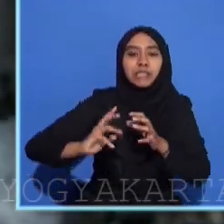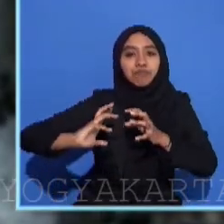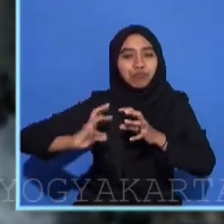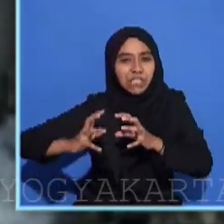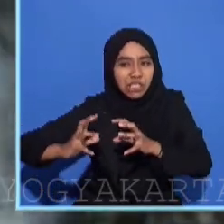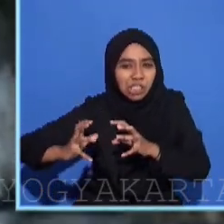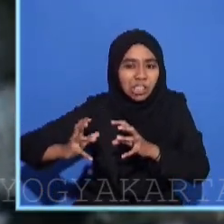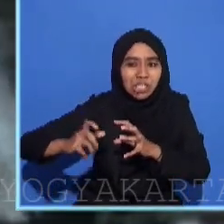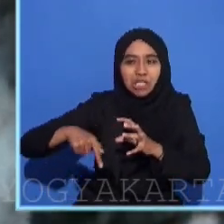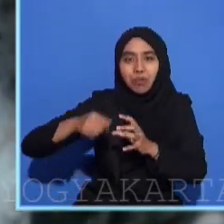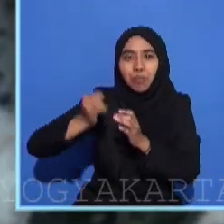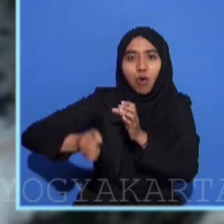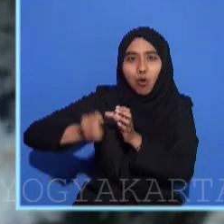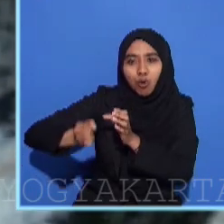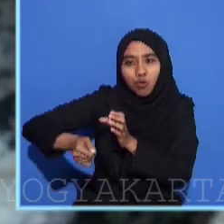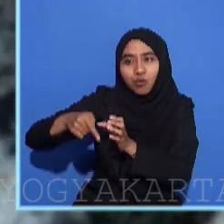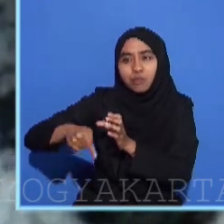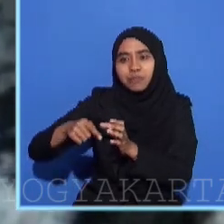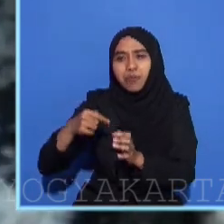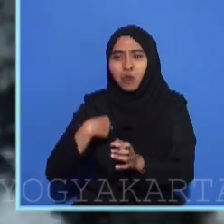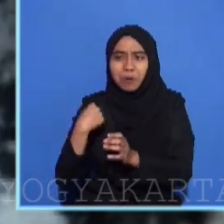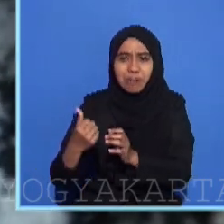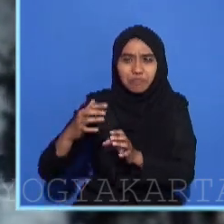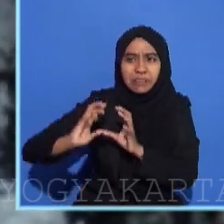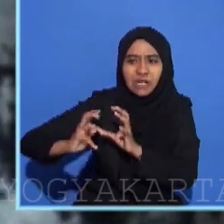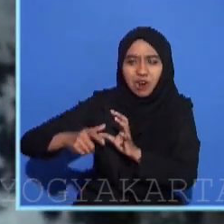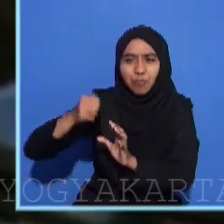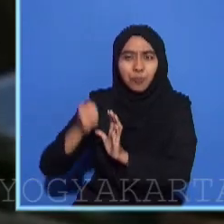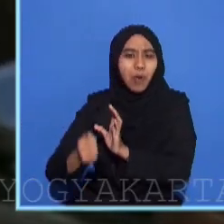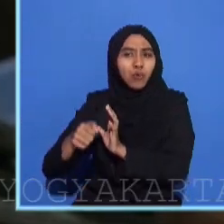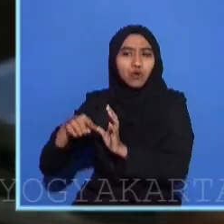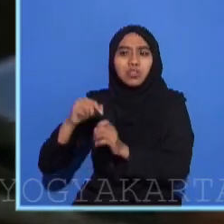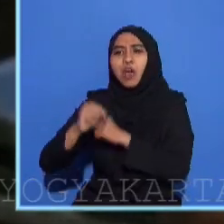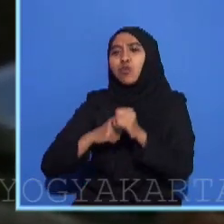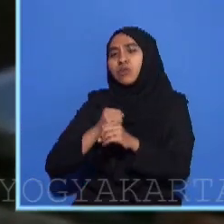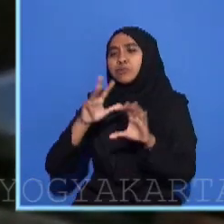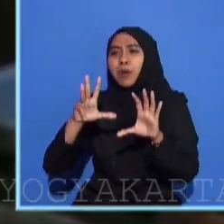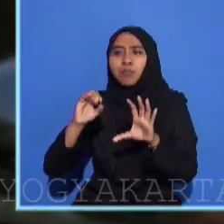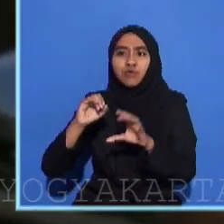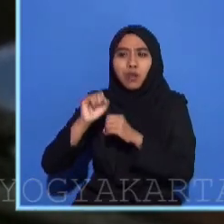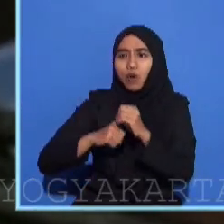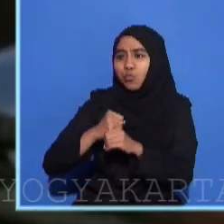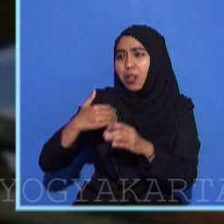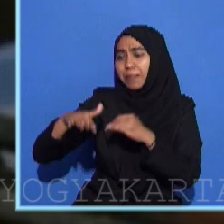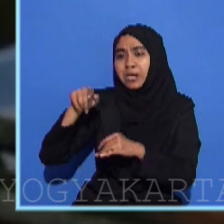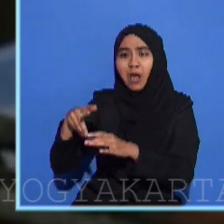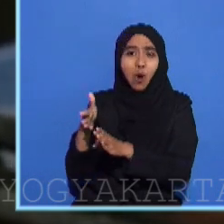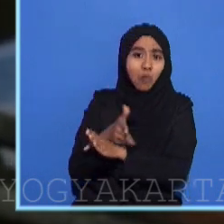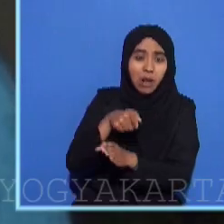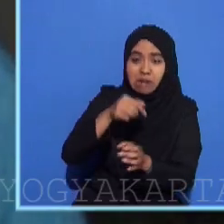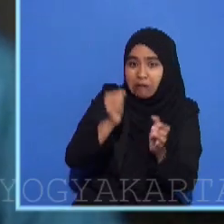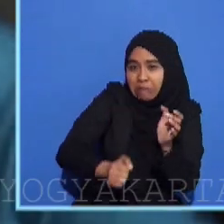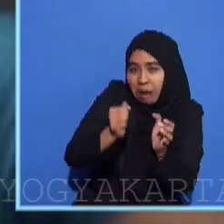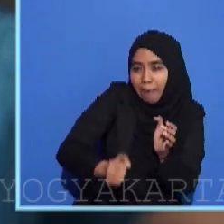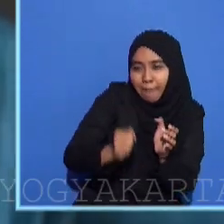tahun 60 pinten kok. Lah caranipun damel terus niku. Di parut, terus diuleni,